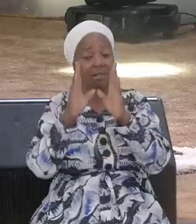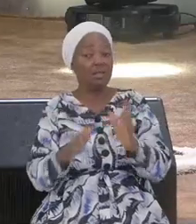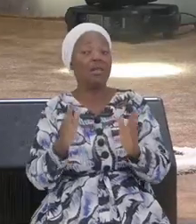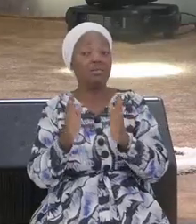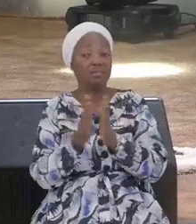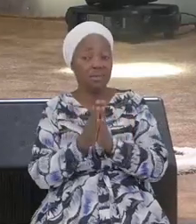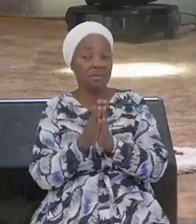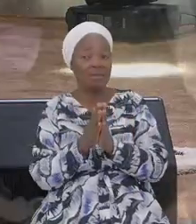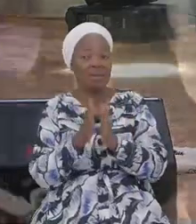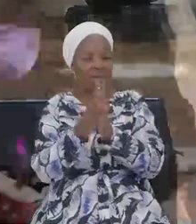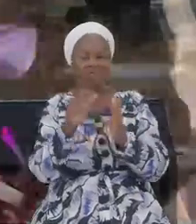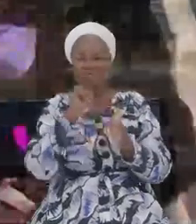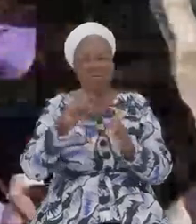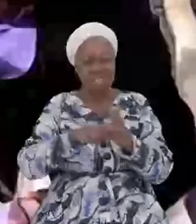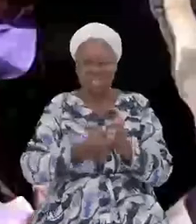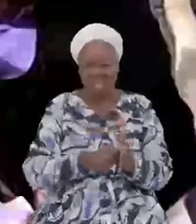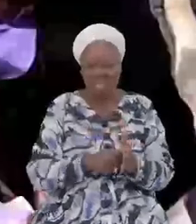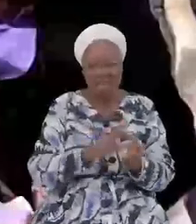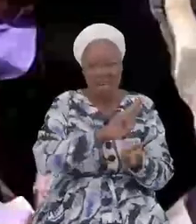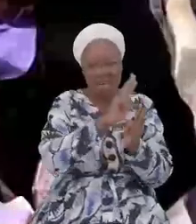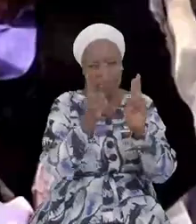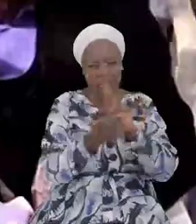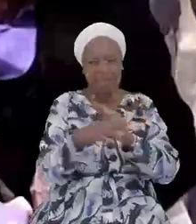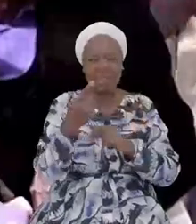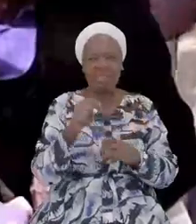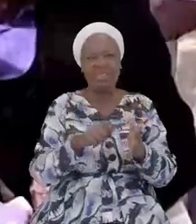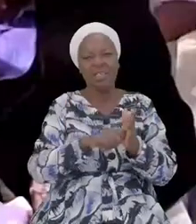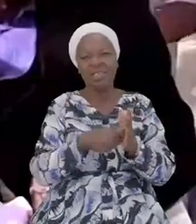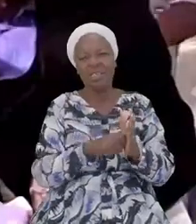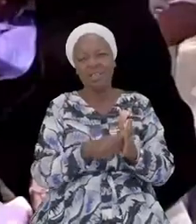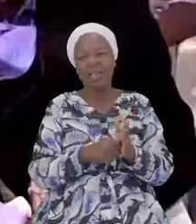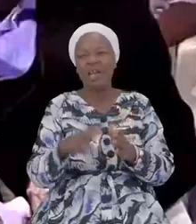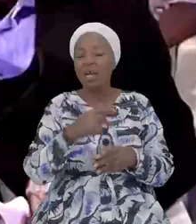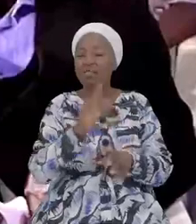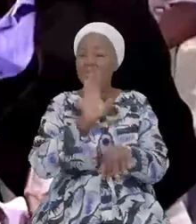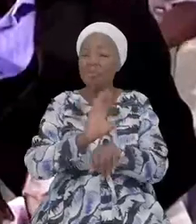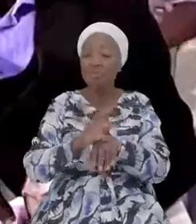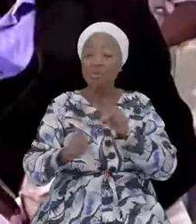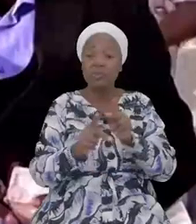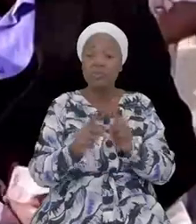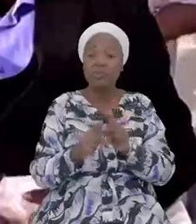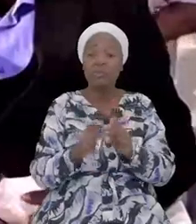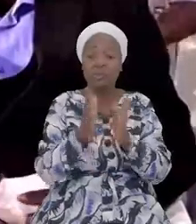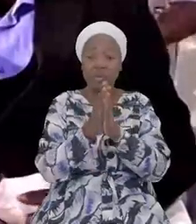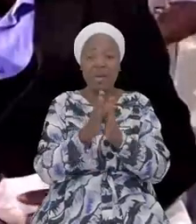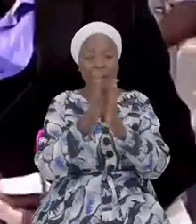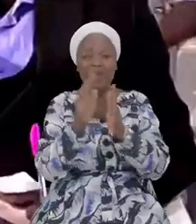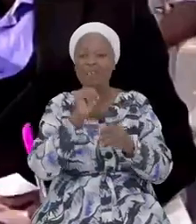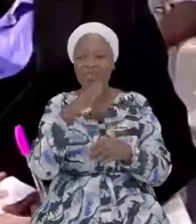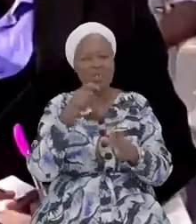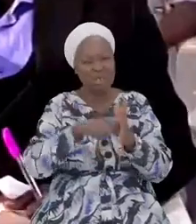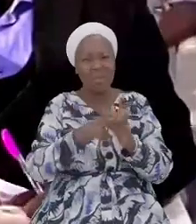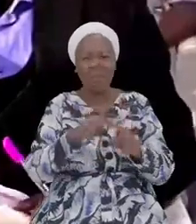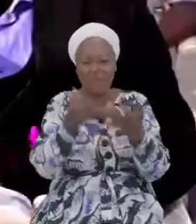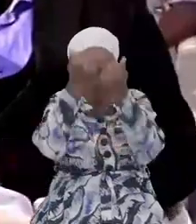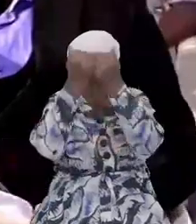prière n'est pas la clé pour ces pécheurs. Les gens, les religieux, les gens d'église prient. La prière n'est pas la clé, c'est l'obéissance qui est la